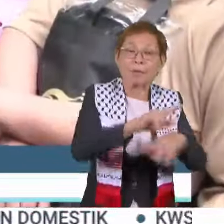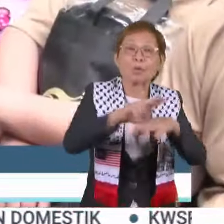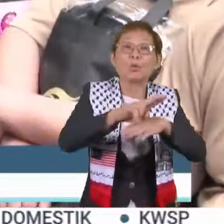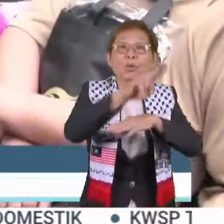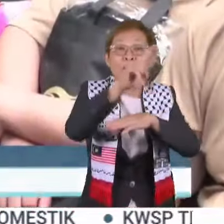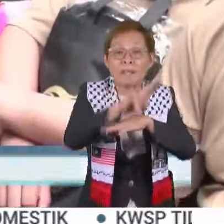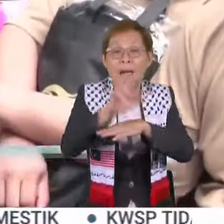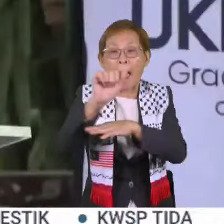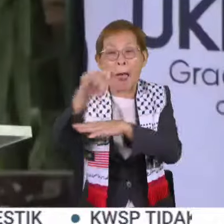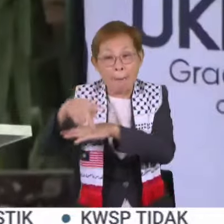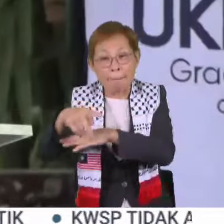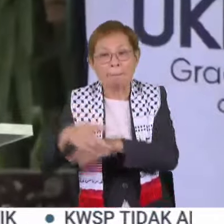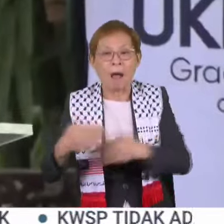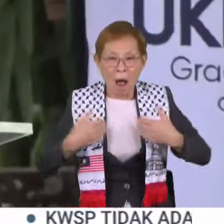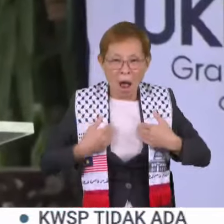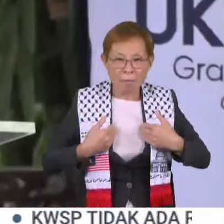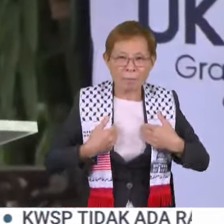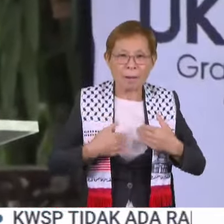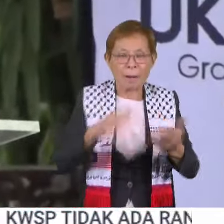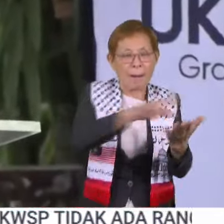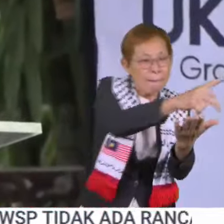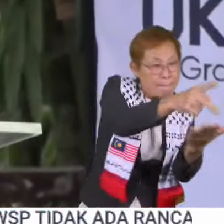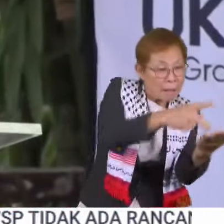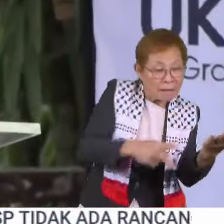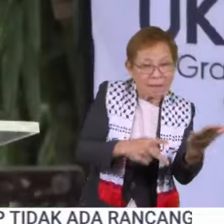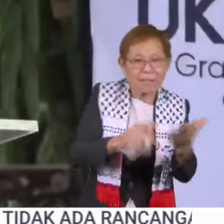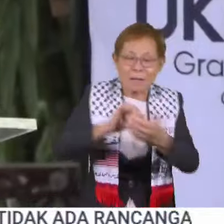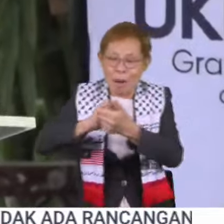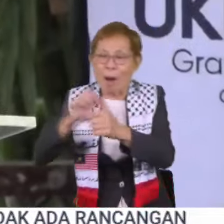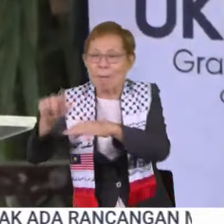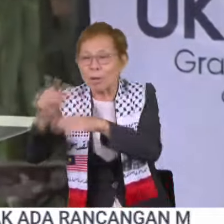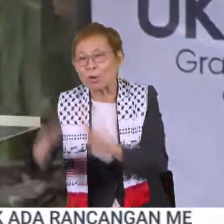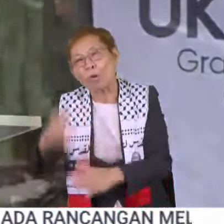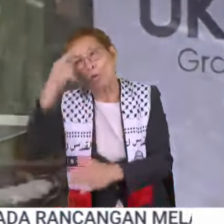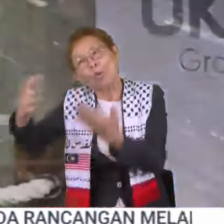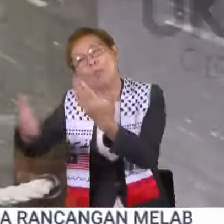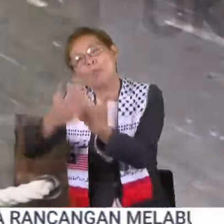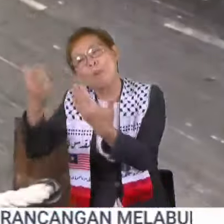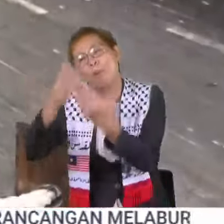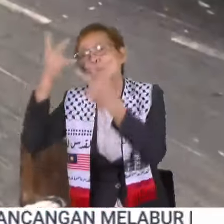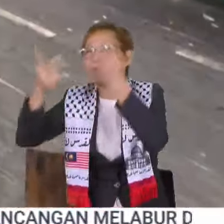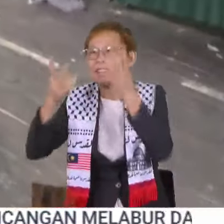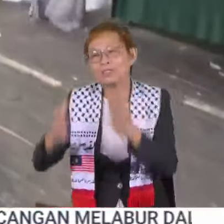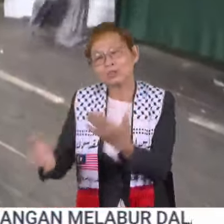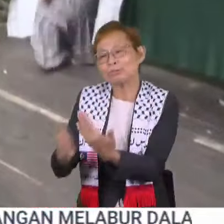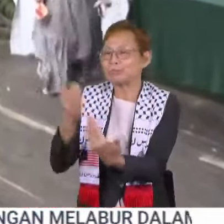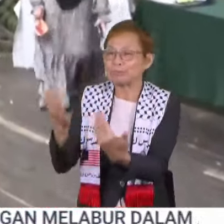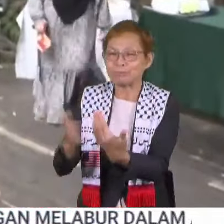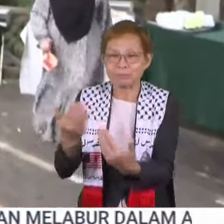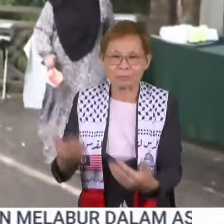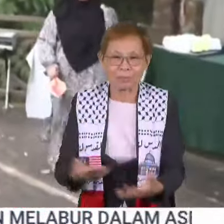per asi ini turut mengandungi peta digital mesra pengguna bagi kemudahan pelancong